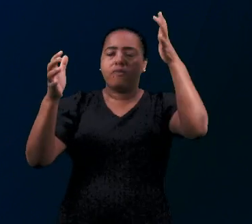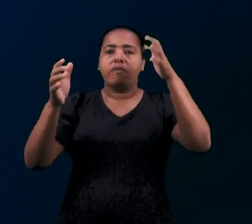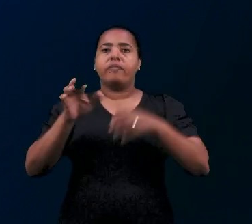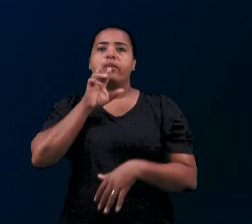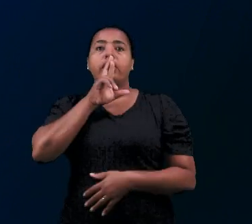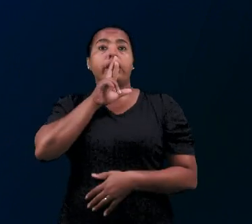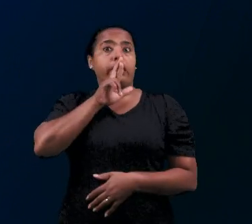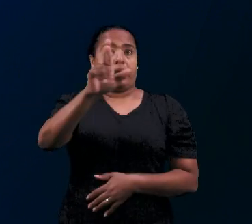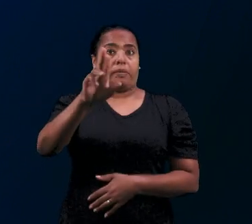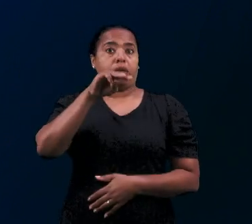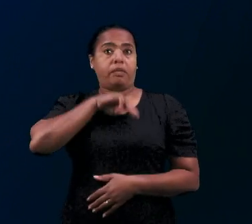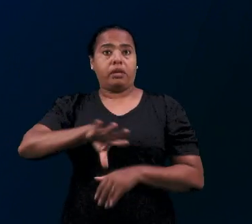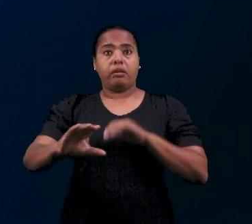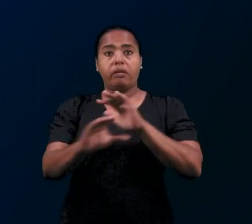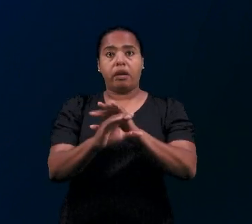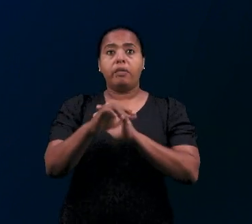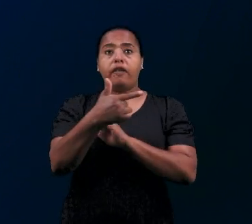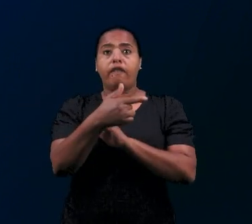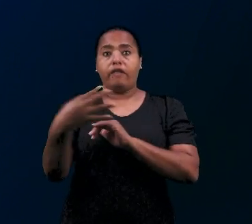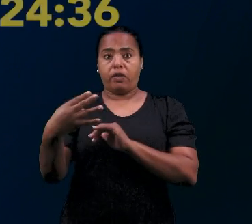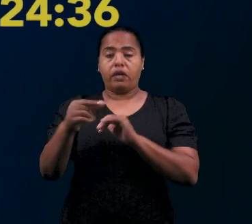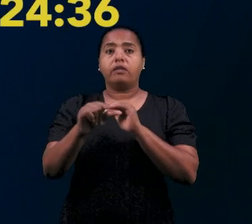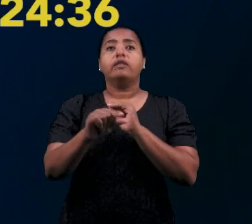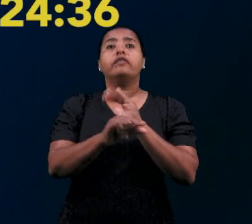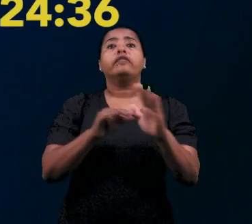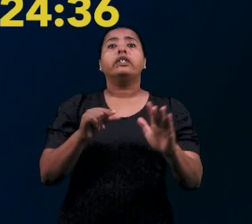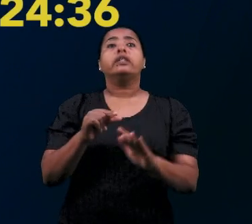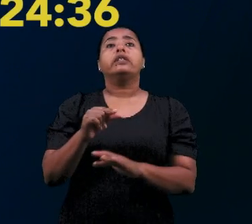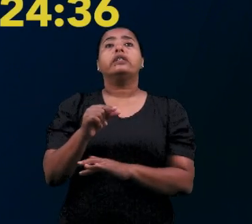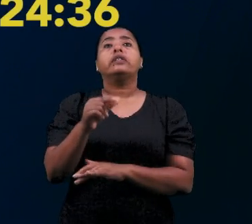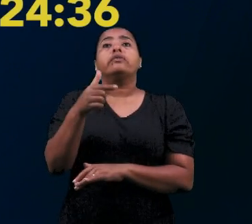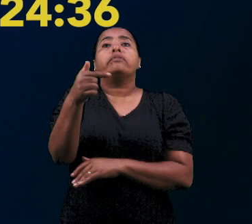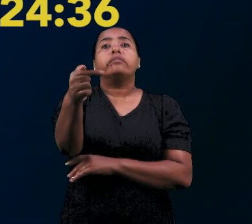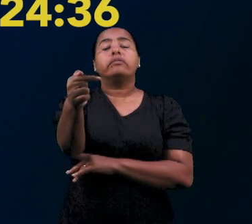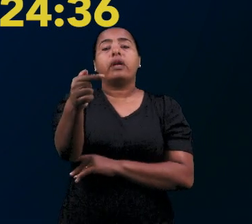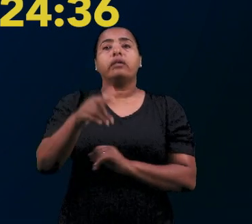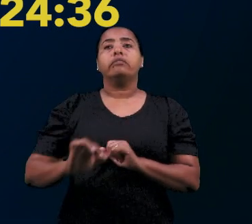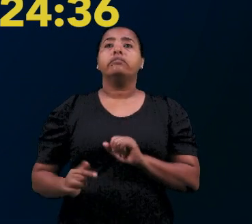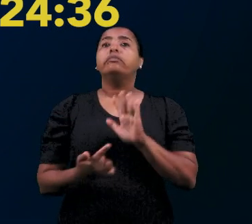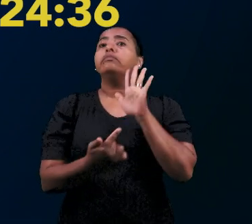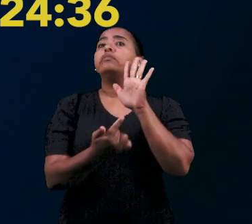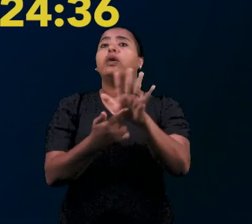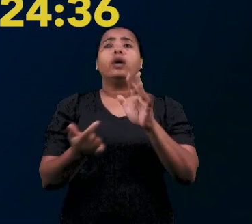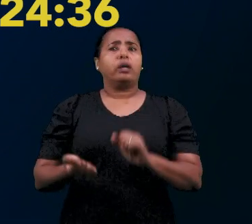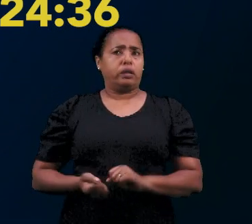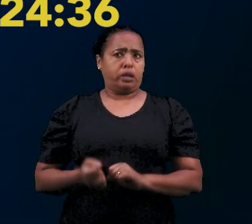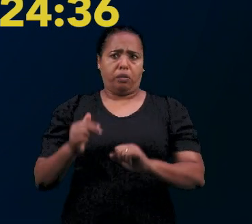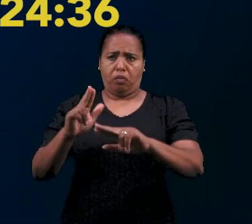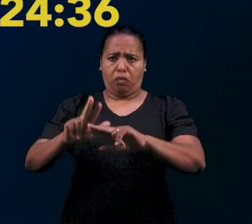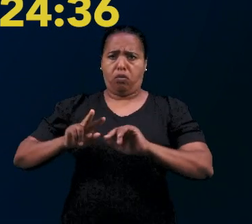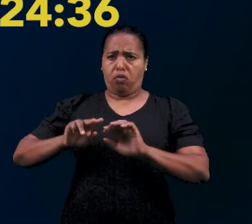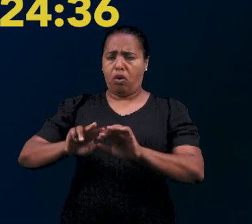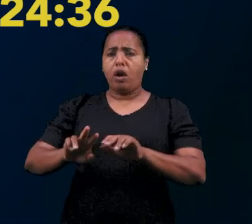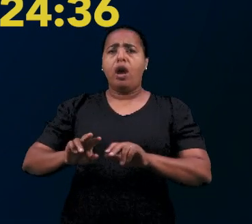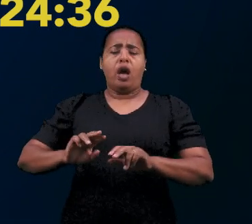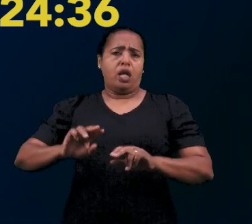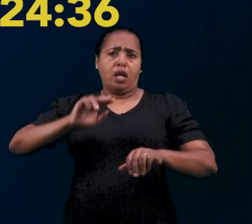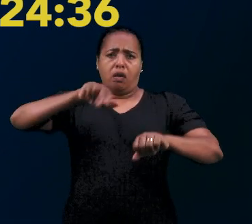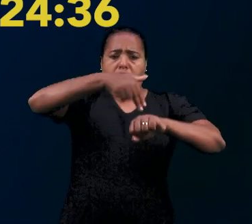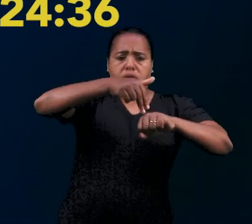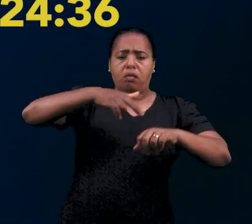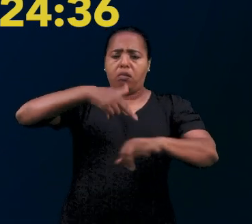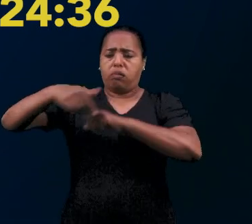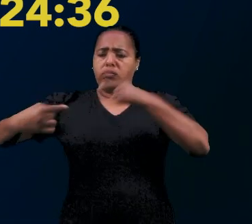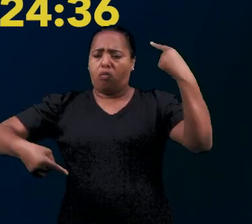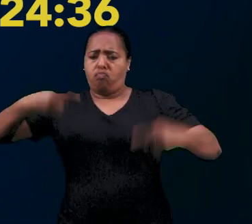des signes. La réponse se trouve au livre de Matthieu, chapitre 24, verset 7. Car il y